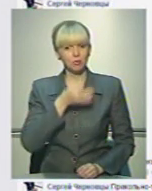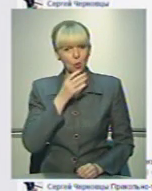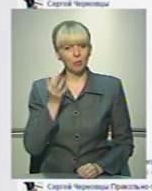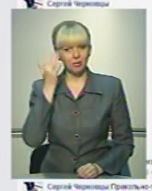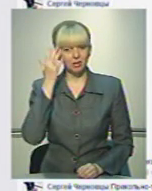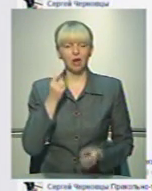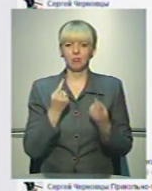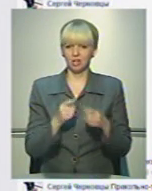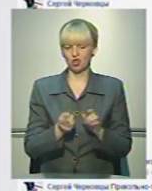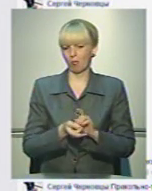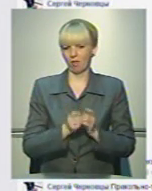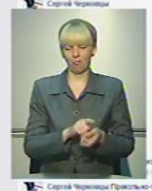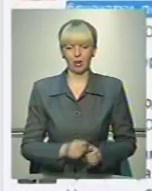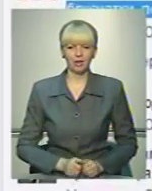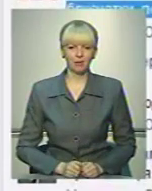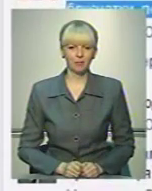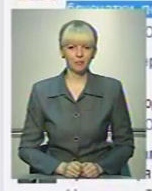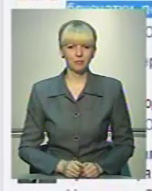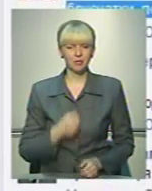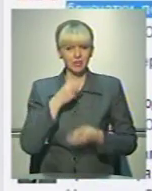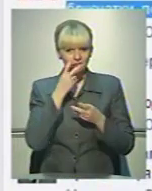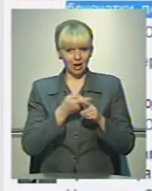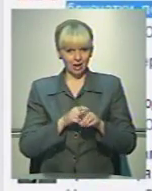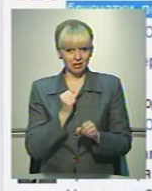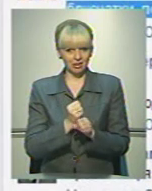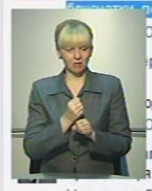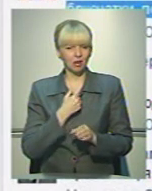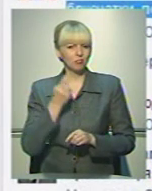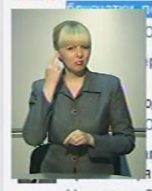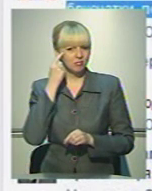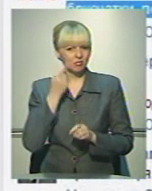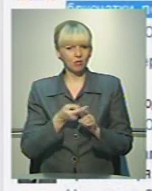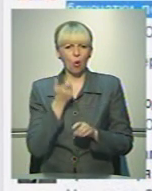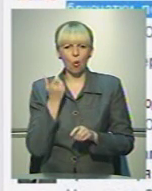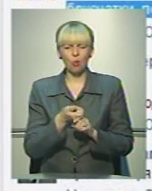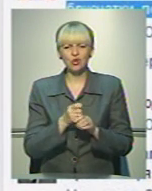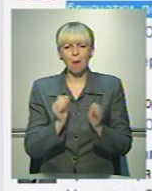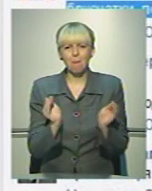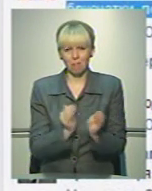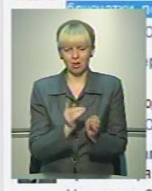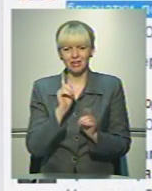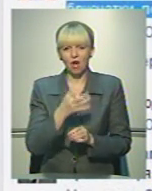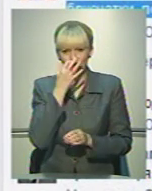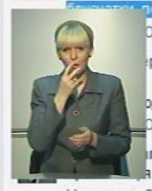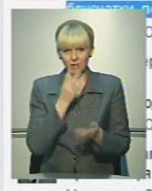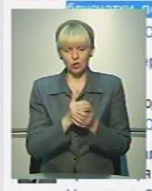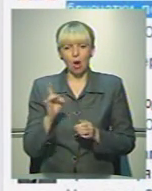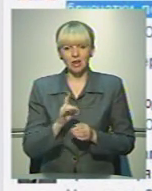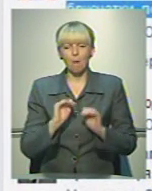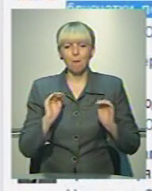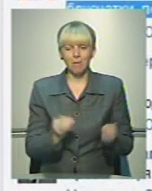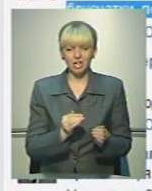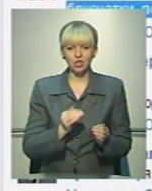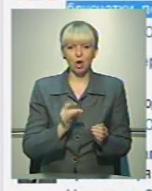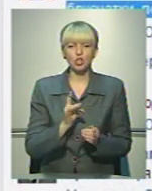ідея, іншим – навпаки. Я видела, как это делали. На мой взгляд, оно очень мелкое. Даже на фото видно, что размер меньше